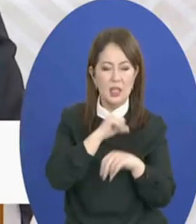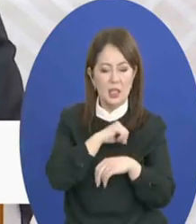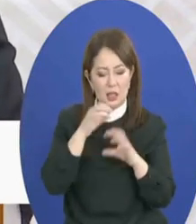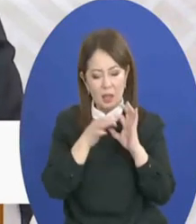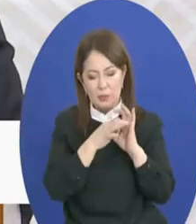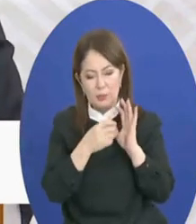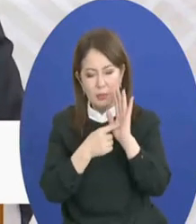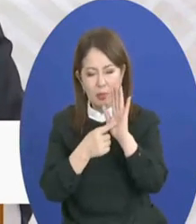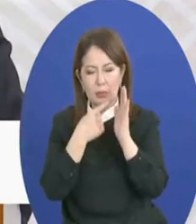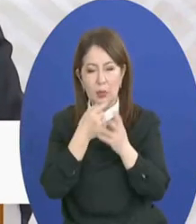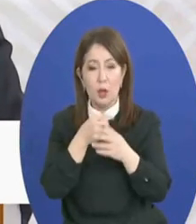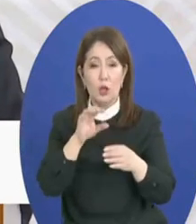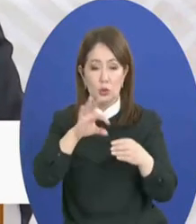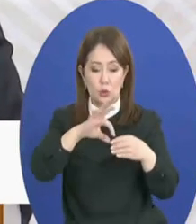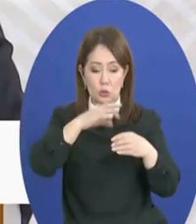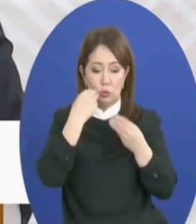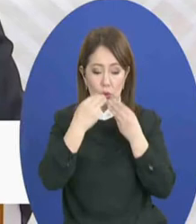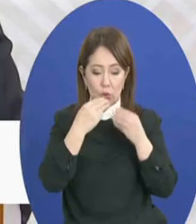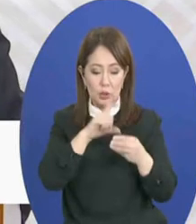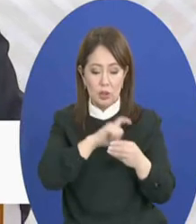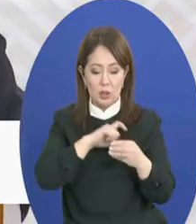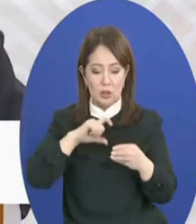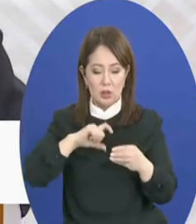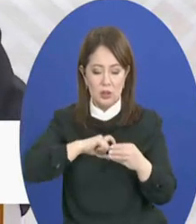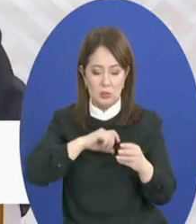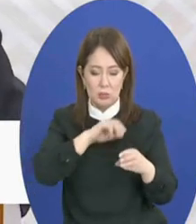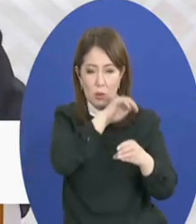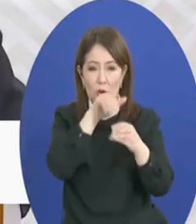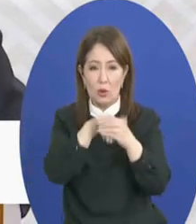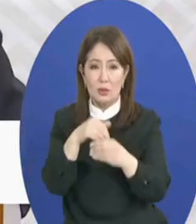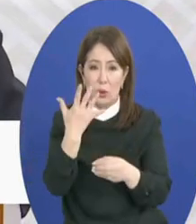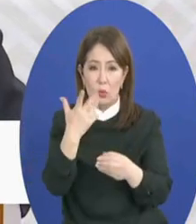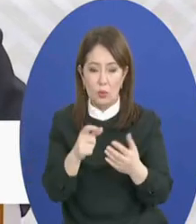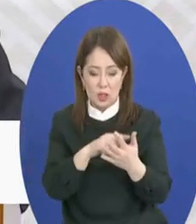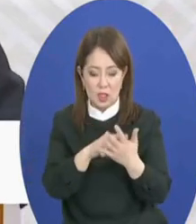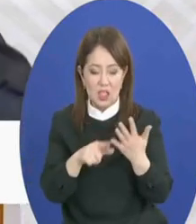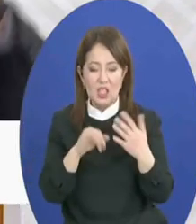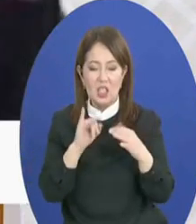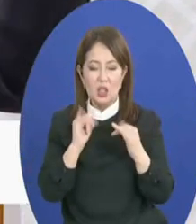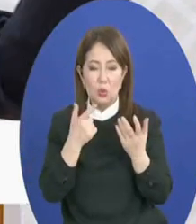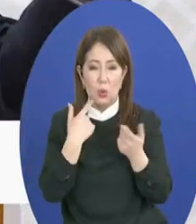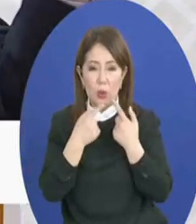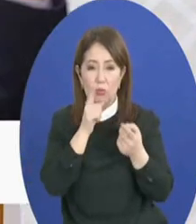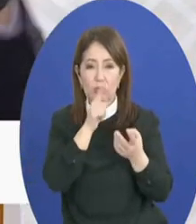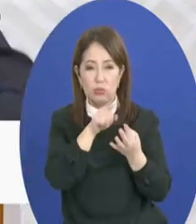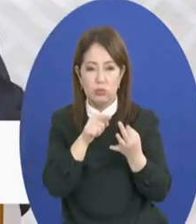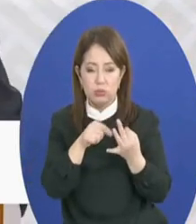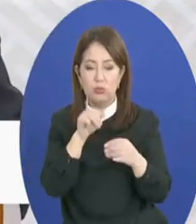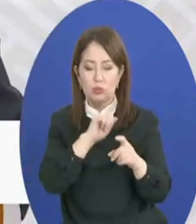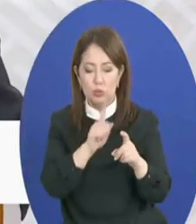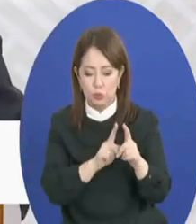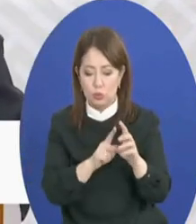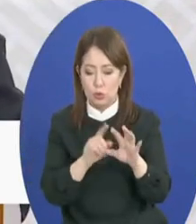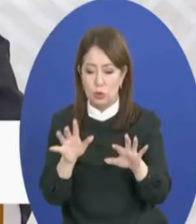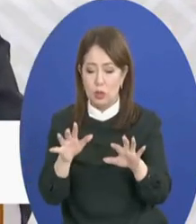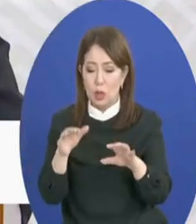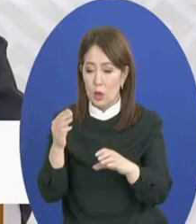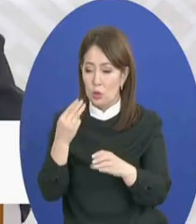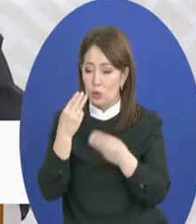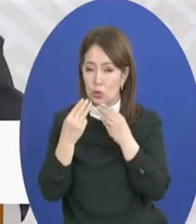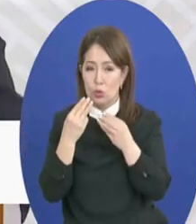хийгээд энэ шүүх эрхийн зөвлөлийн гишүүдийн 5 хүнийг улсын хурал томилох юма гэдэг юм асуудал. А үүний цаанд шүүгчдрийг томилох эрх